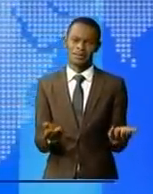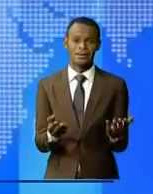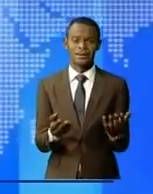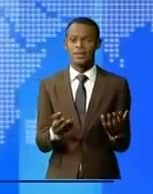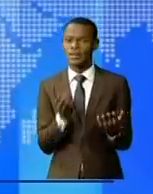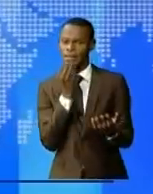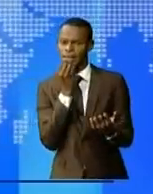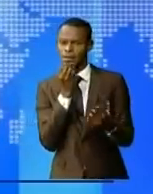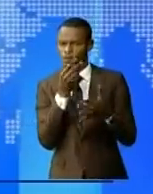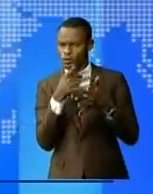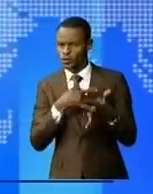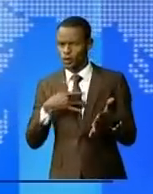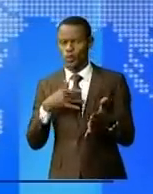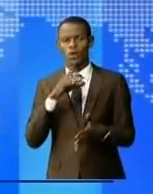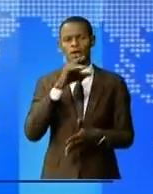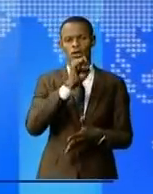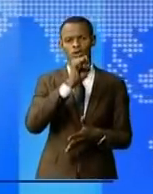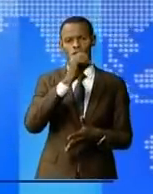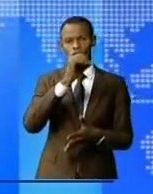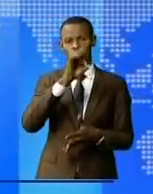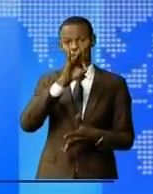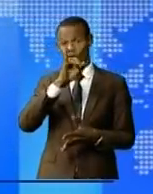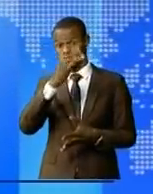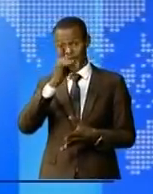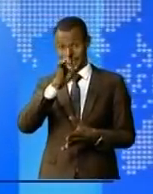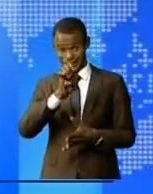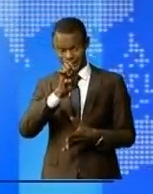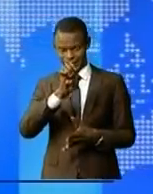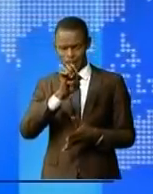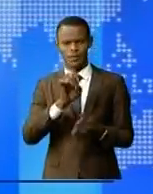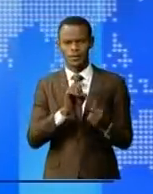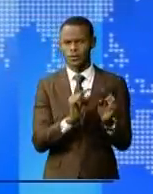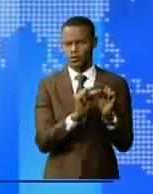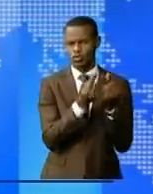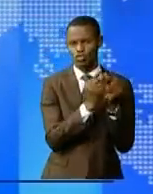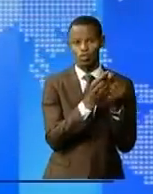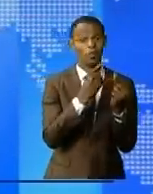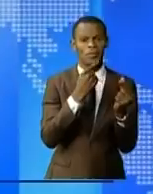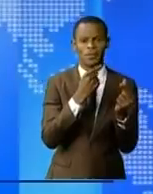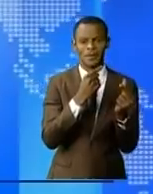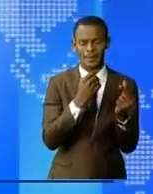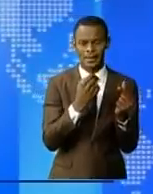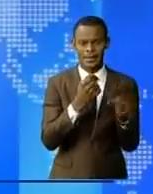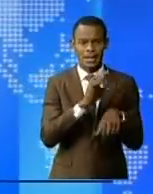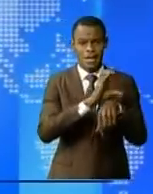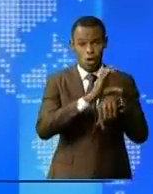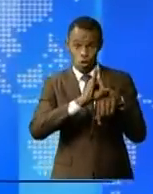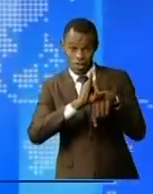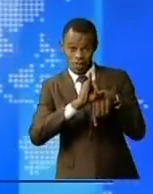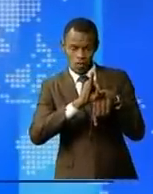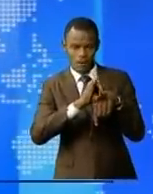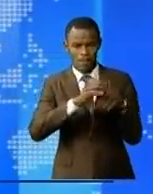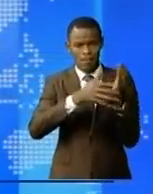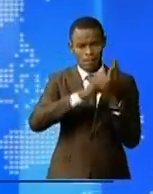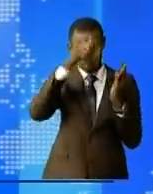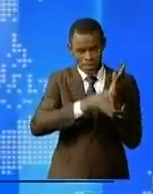reçu l'appui du cabinet ivoirien pluri-expertise. Ce cabinet a besoin du soutien, notamment du gouvernement congolais